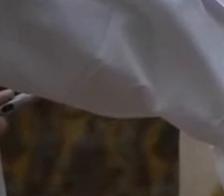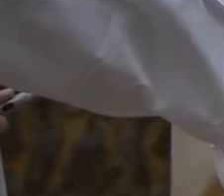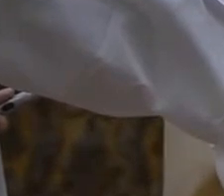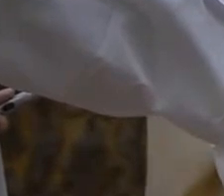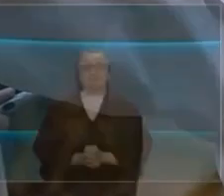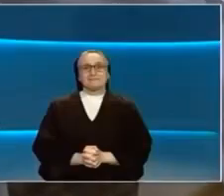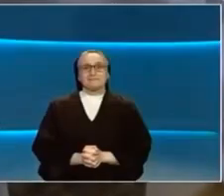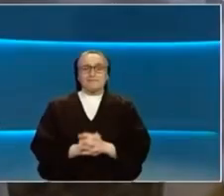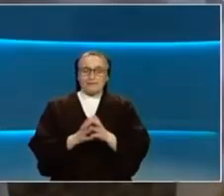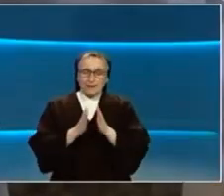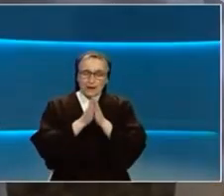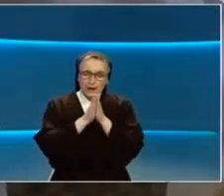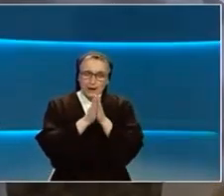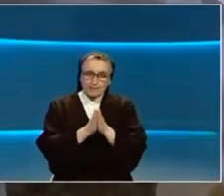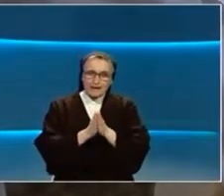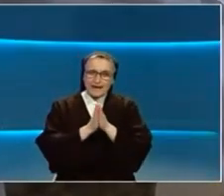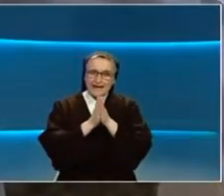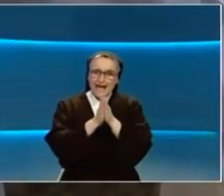Oremus.